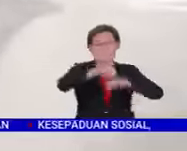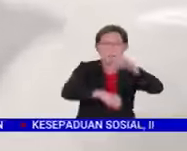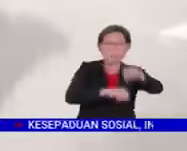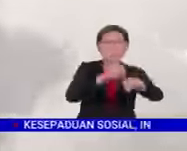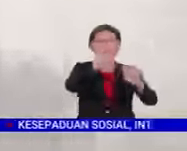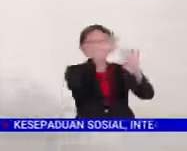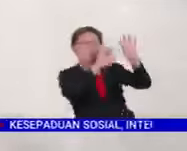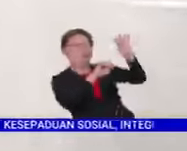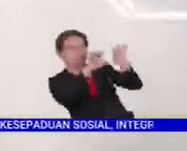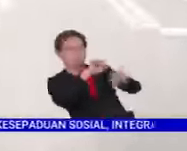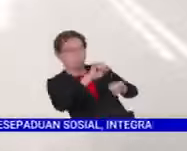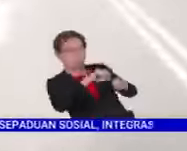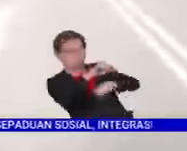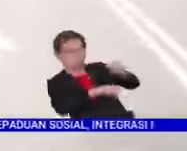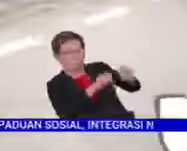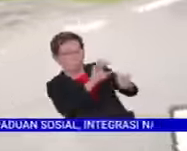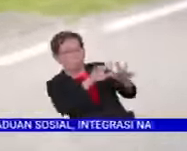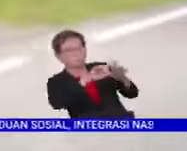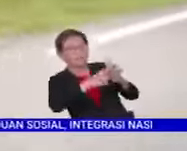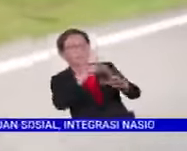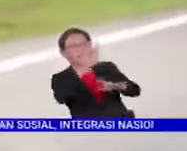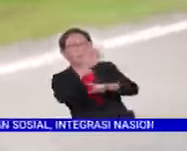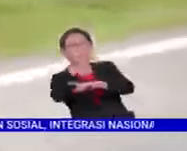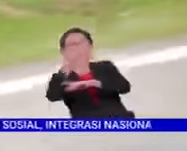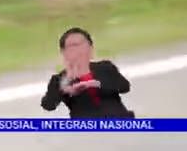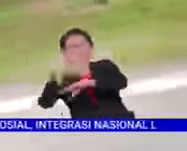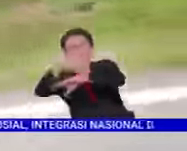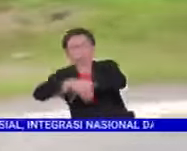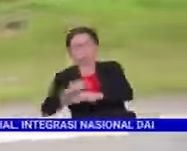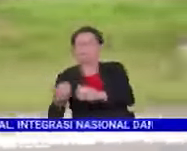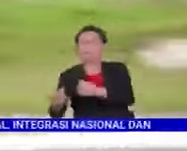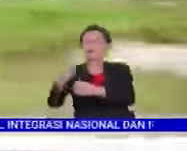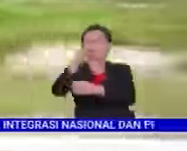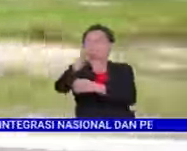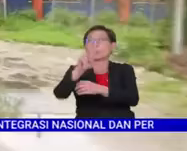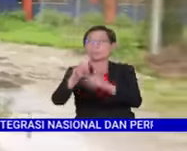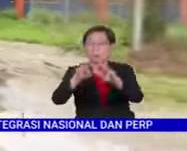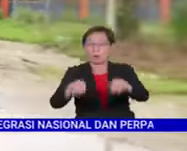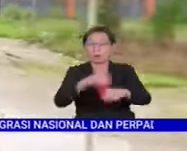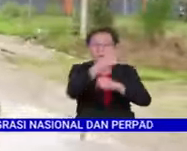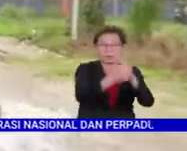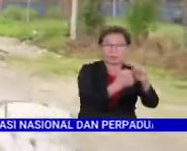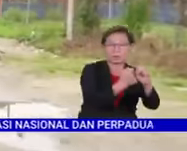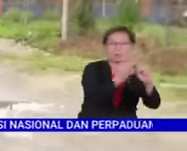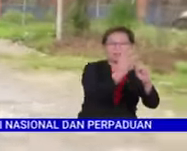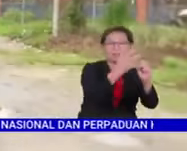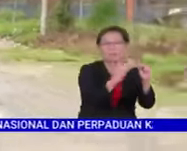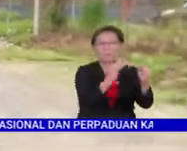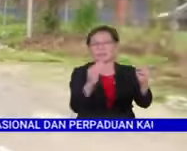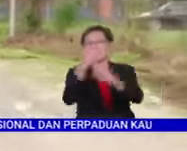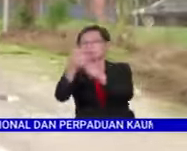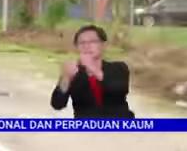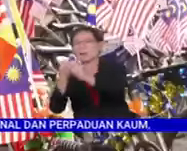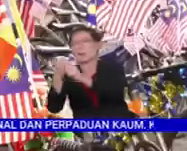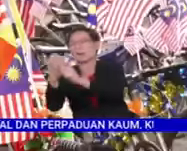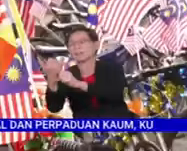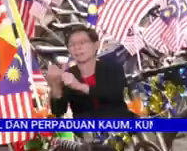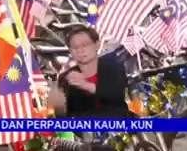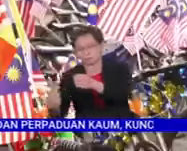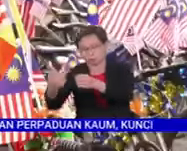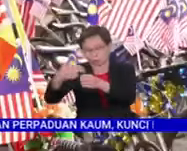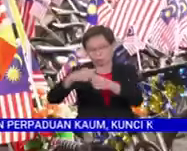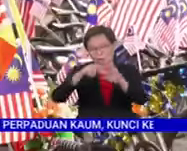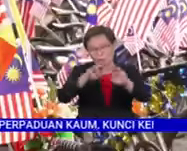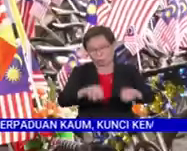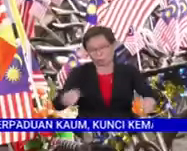yang bermula sejak 8.20 pagi melibatkan 20 pelajar dari tahun 3 hingga tahun 6. Objektif